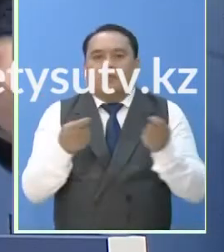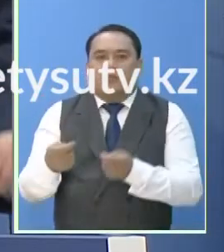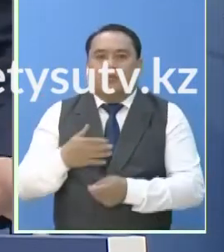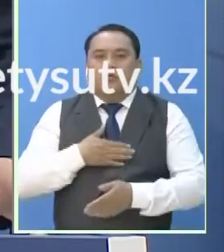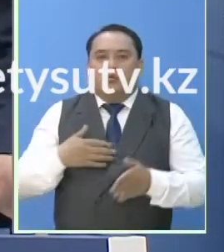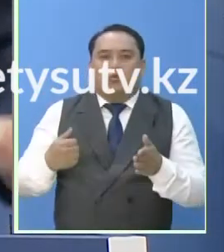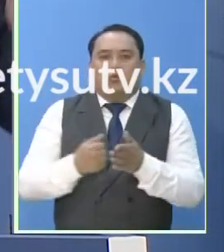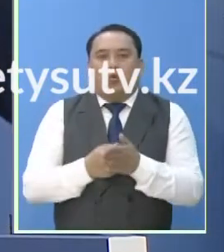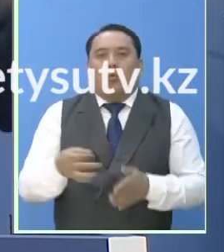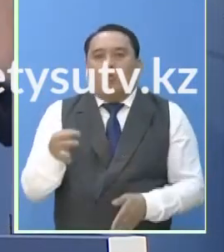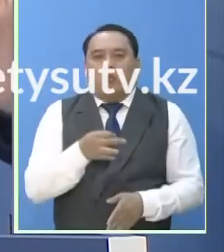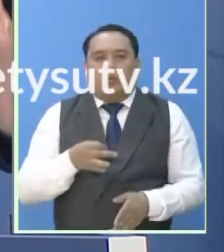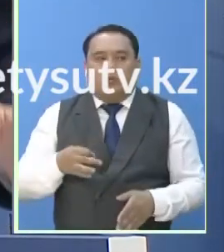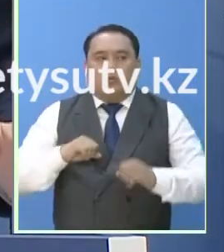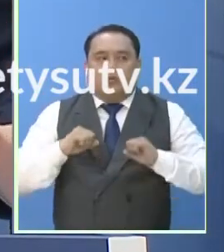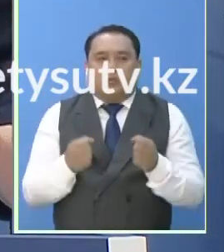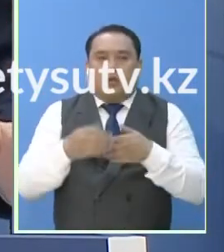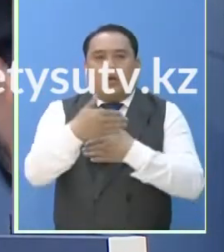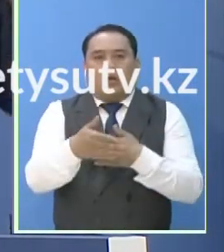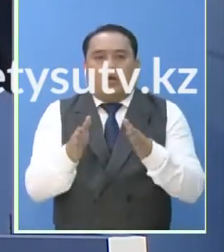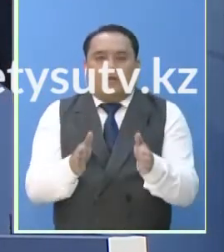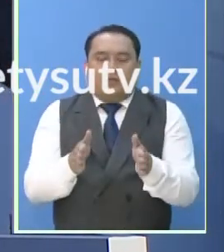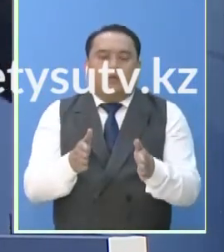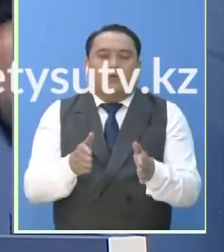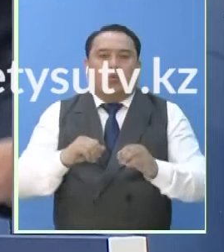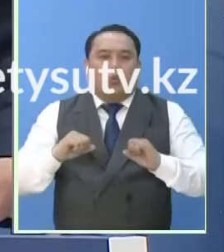облысқа жеткенге дейін, өз қаладабай цепті, жаңағы, облыс,